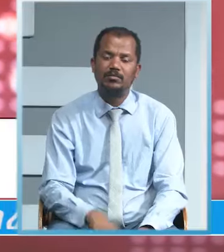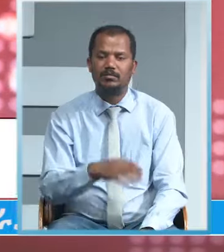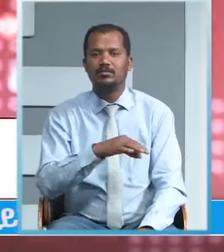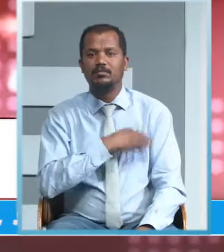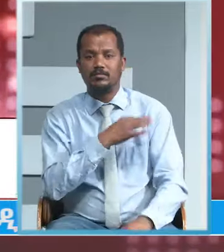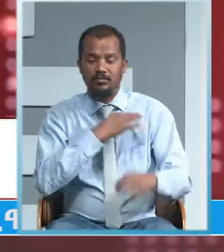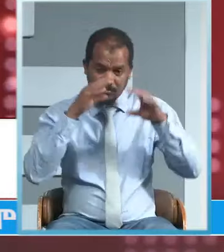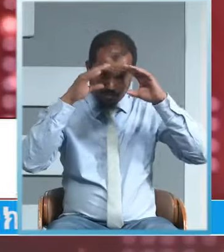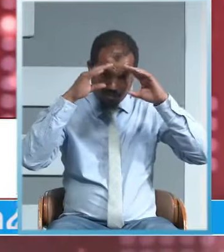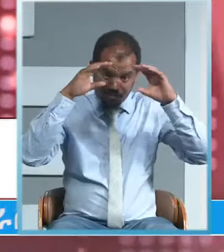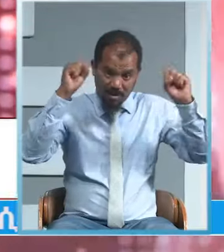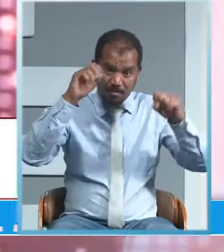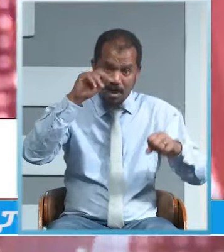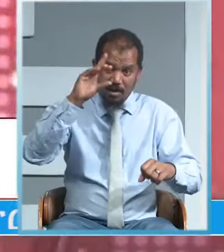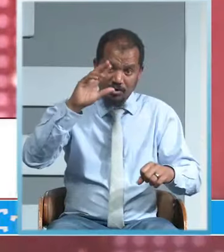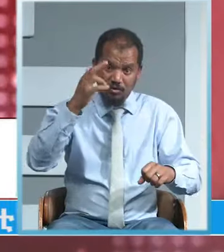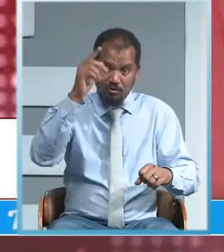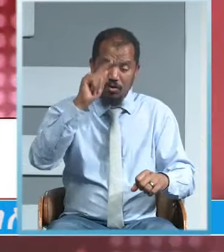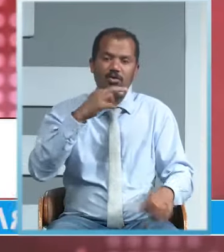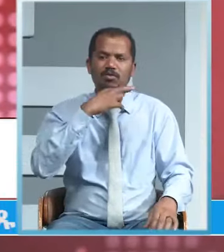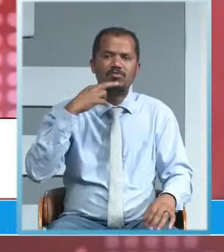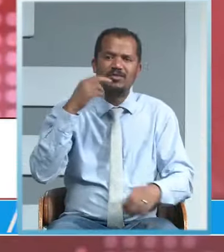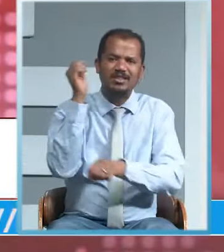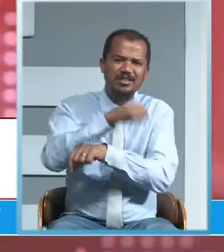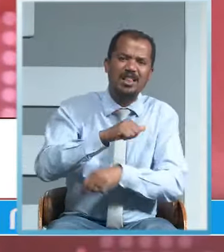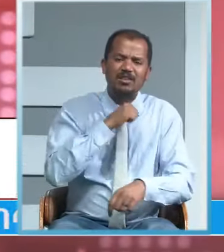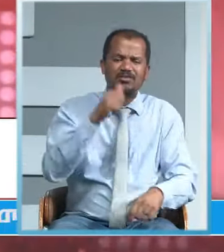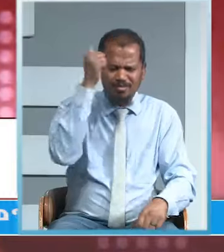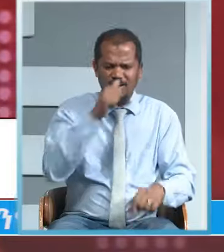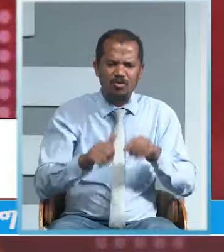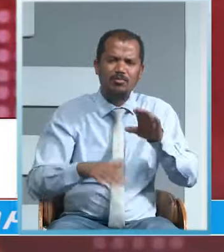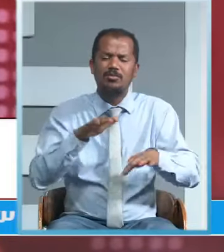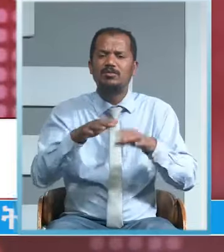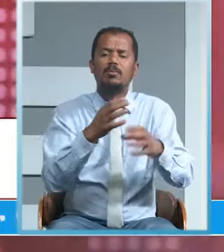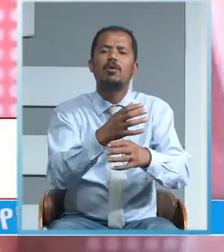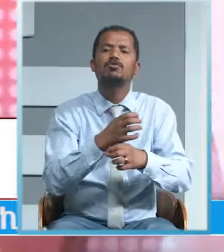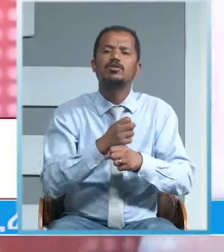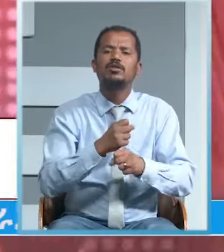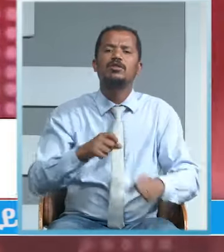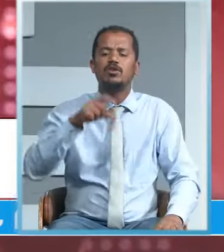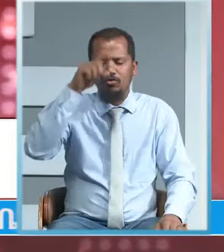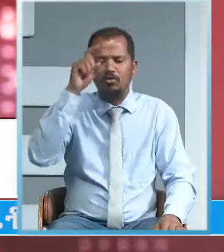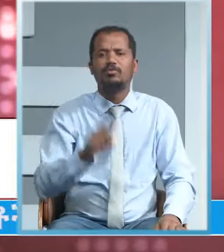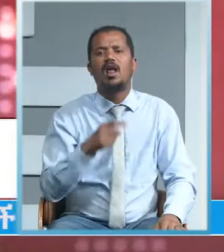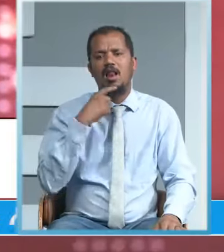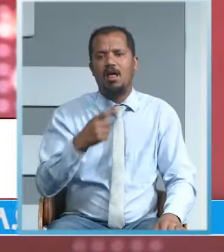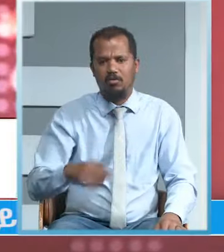የፈረንሳዩ ፕሬዚዳንት ኢማኑኤል ማክሮን ሩሲያ እንዳታሸንፍ የትኛውንም እርምጃ መውሰድ ይኖርብናል